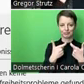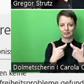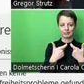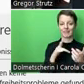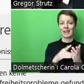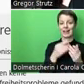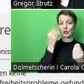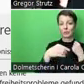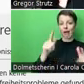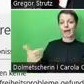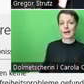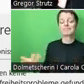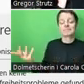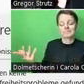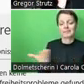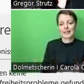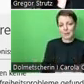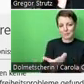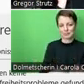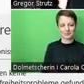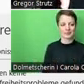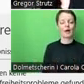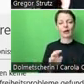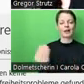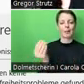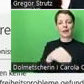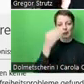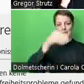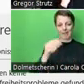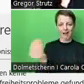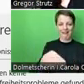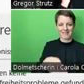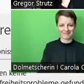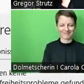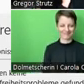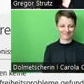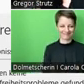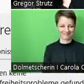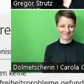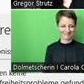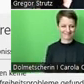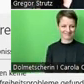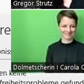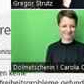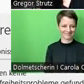hier keinen Kommentar habe in dem Dokument. Ja, machen wir mal einen rein. Und dann kann ich das zeigen.